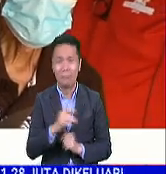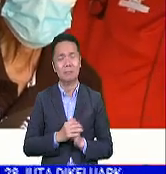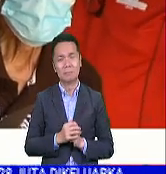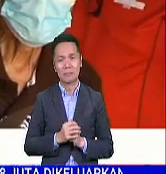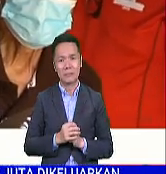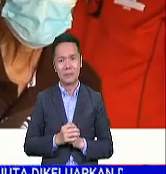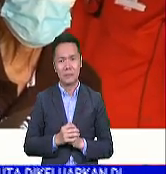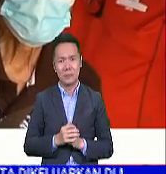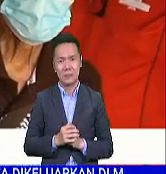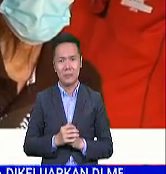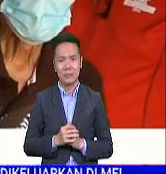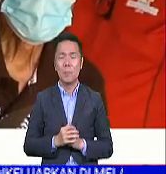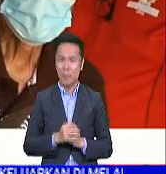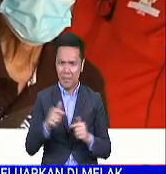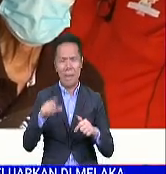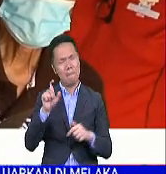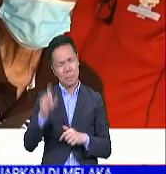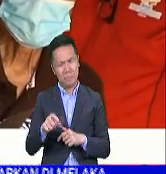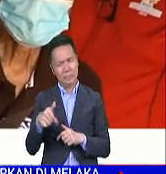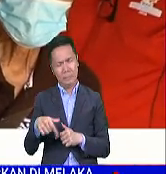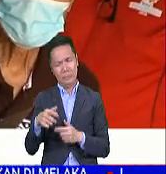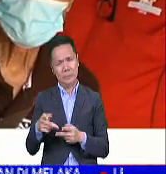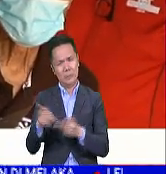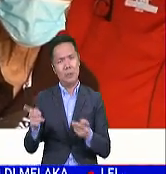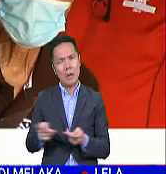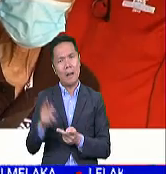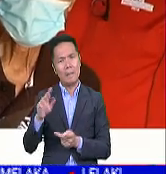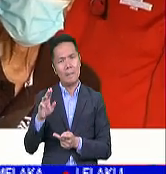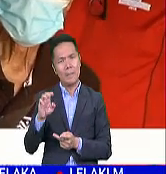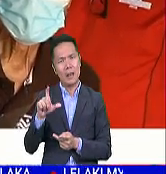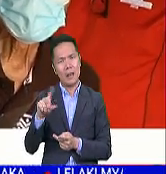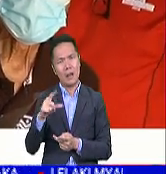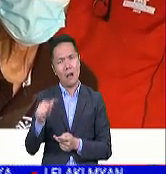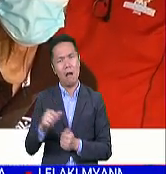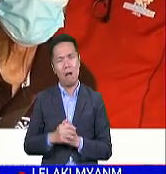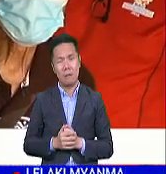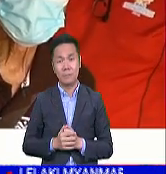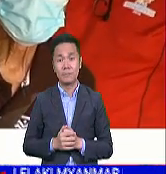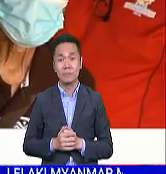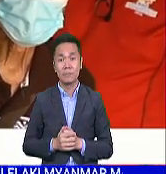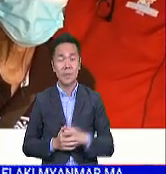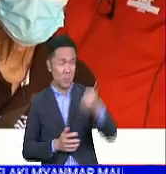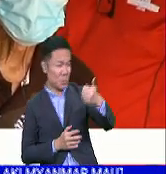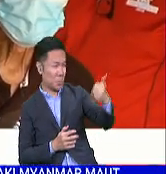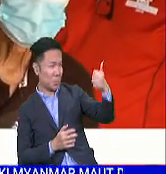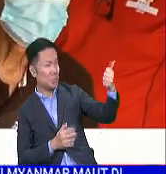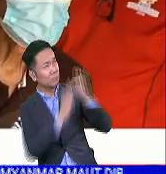Yang diperlu kami di Belaga itu. Dan mintalah penguat kuasa selalu memantau